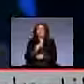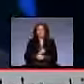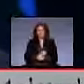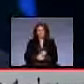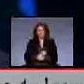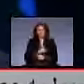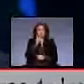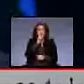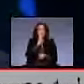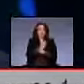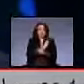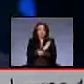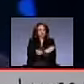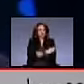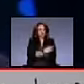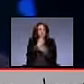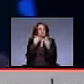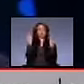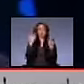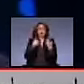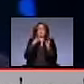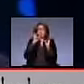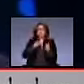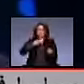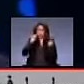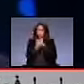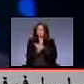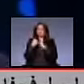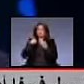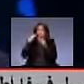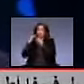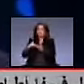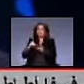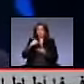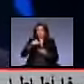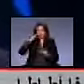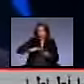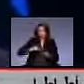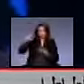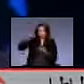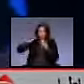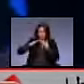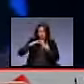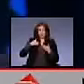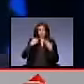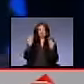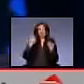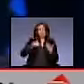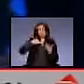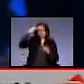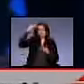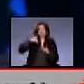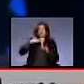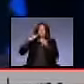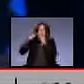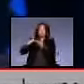وست تعبت كتير في حياتها. يا رب بقى يعني اقول لها بس كريم اللي كان قد كده ده يا رب يكون